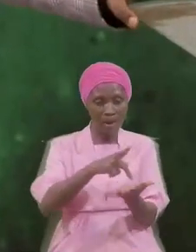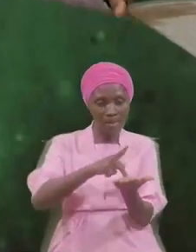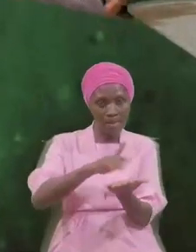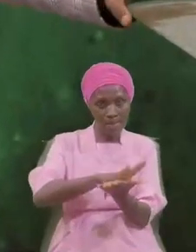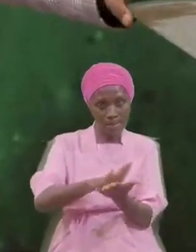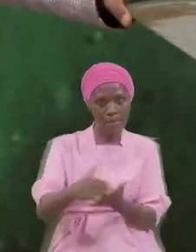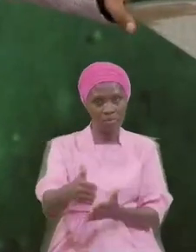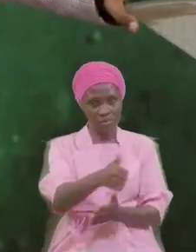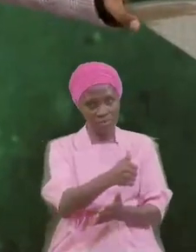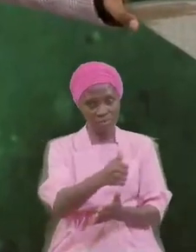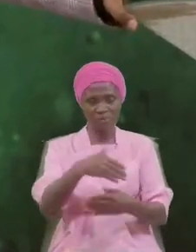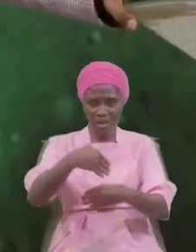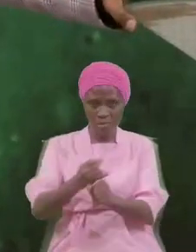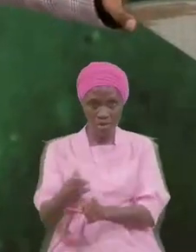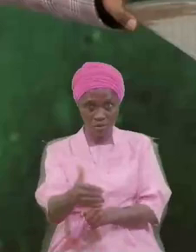purifiez-vous,